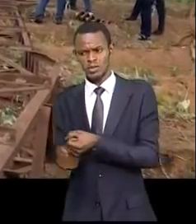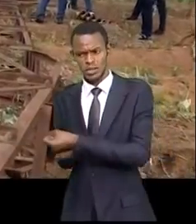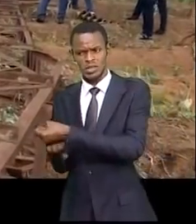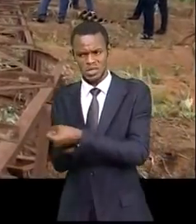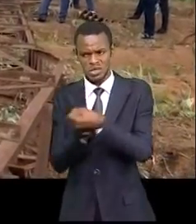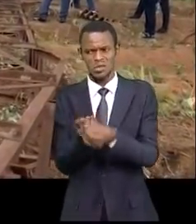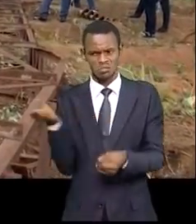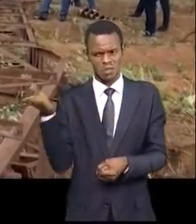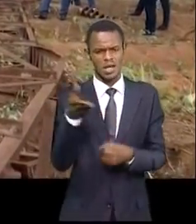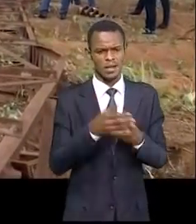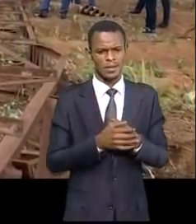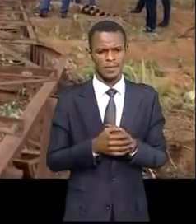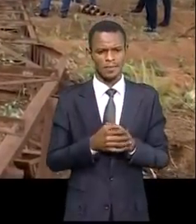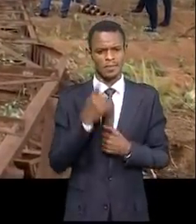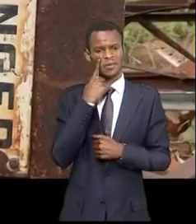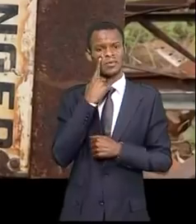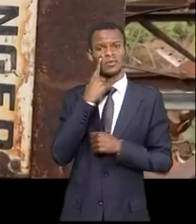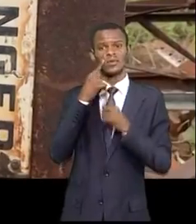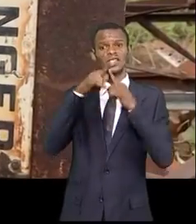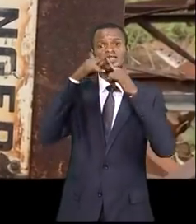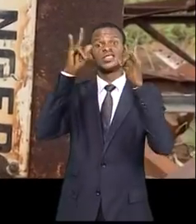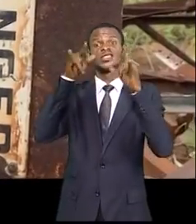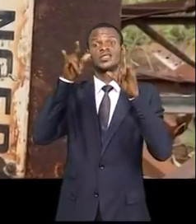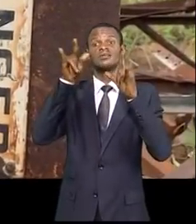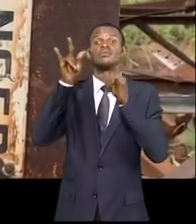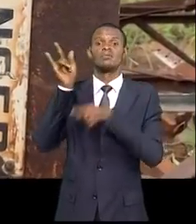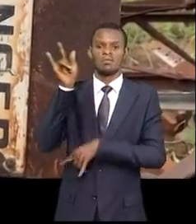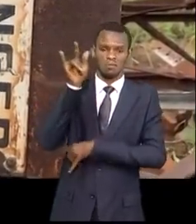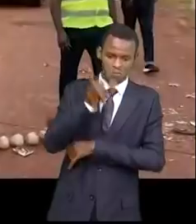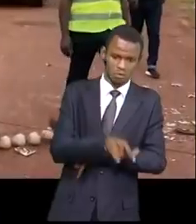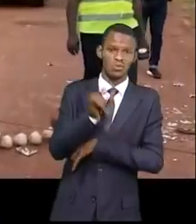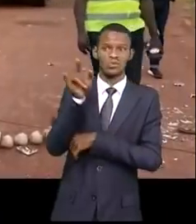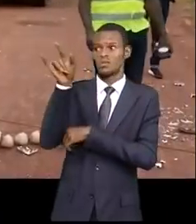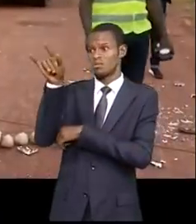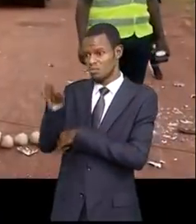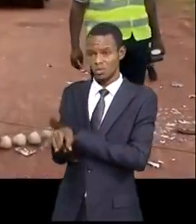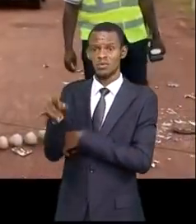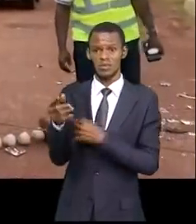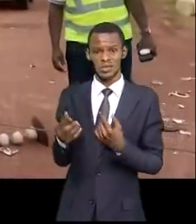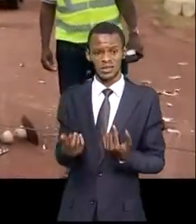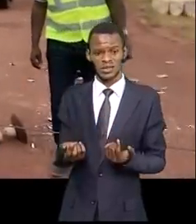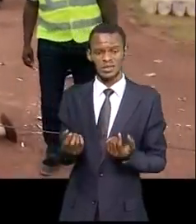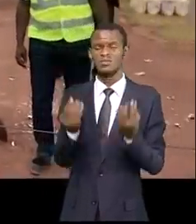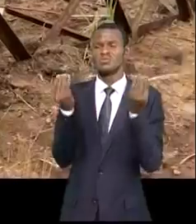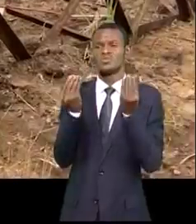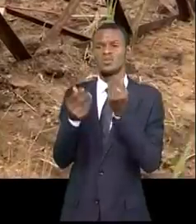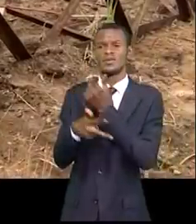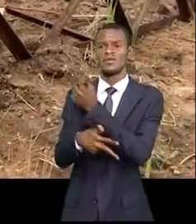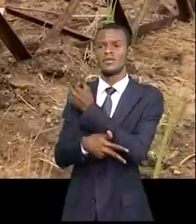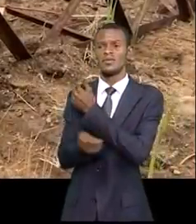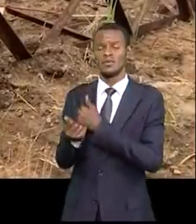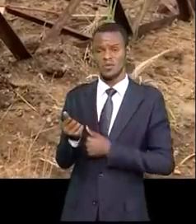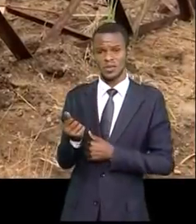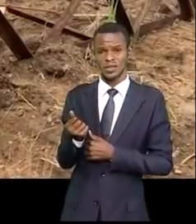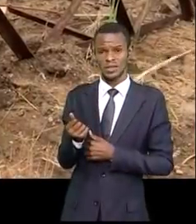se sont effondrés du numéro 59 au numéro 64 des suites du vol dans la nuit du 29 au 30 mars